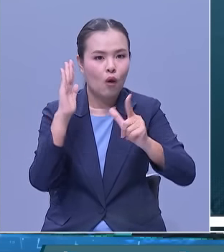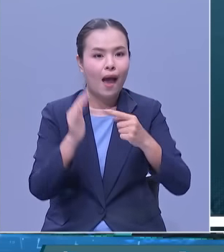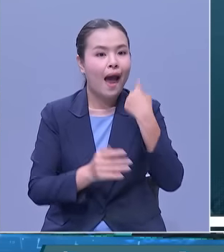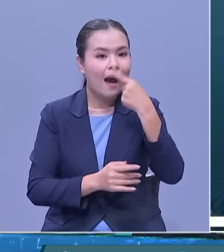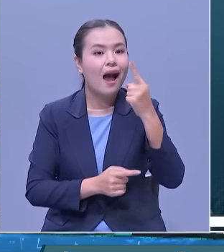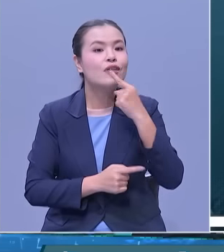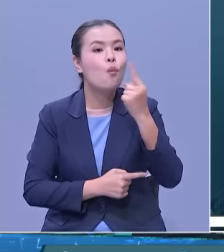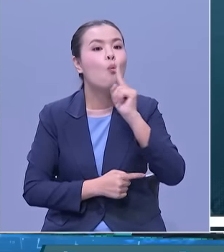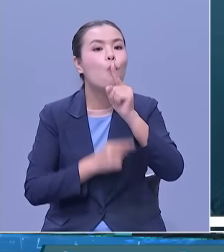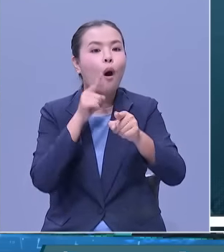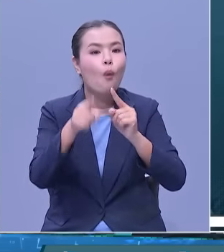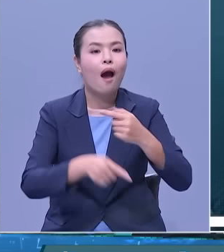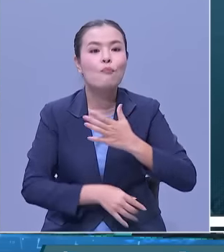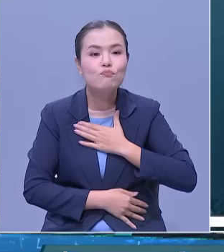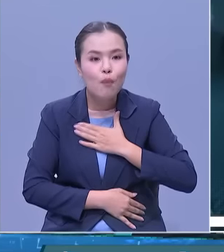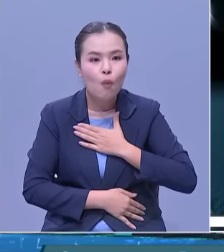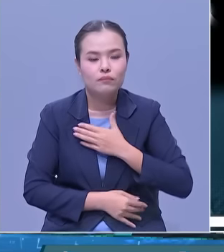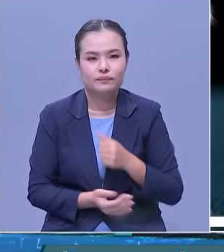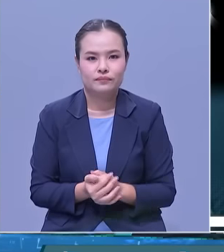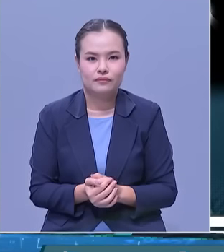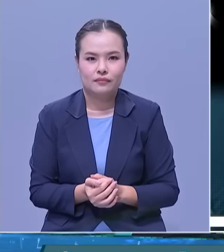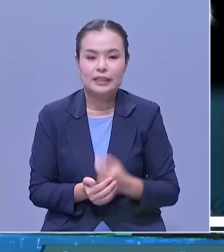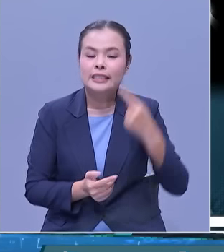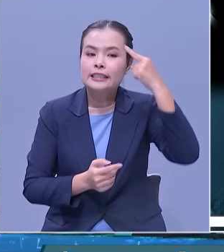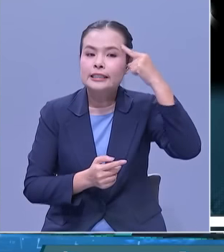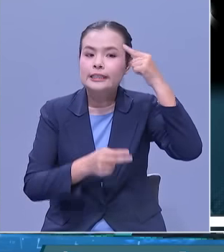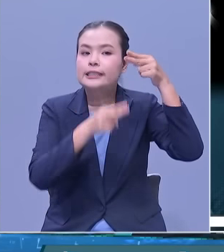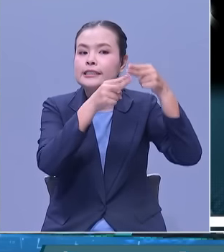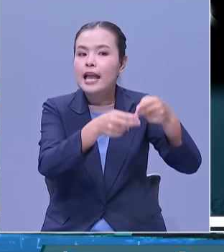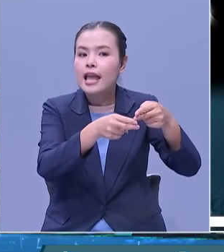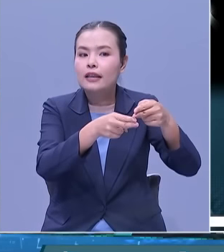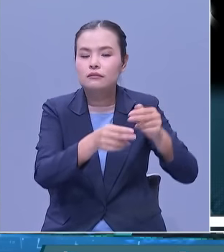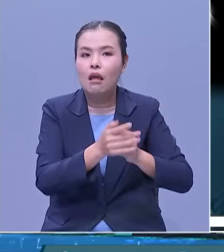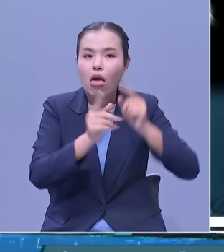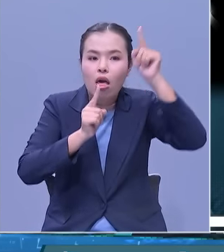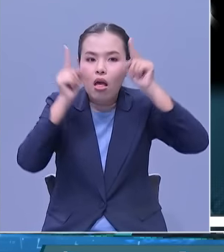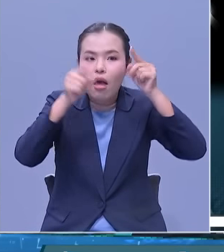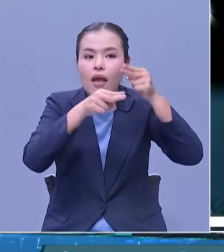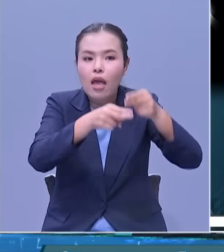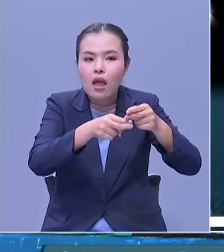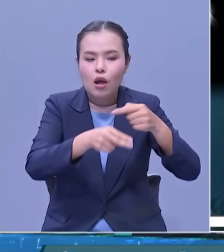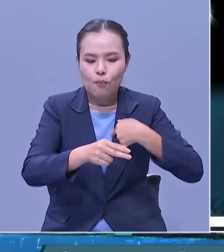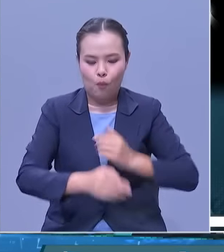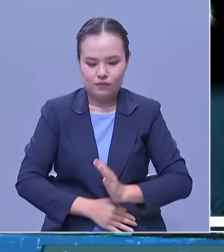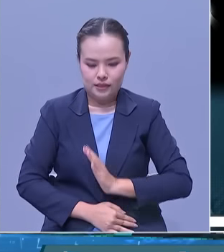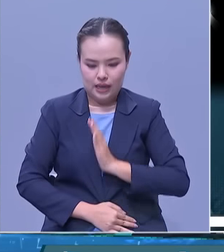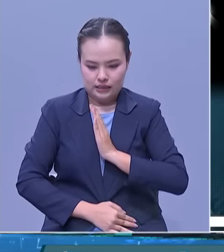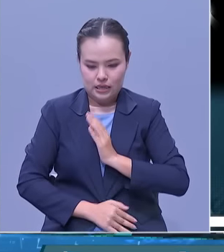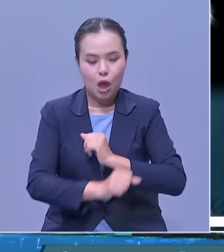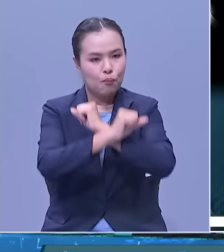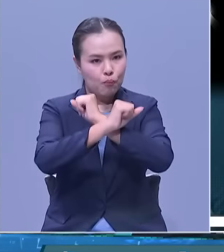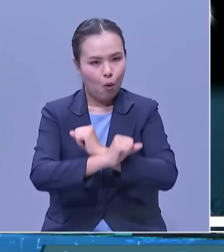ผมโดยติ๊กต่างเองก็ผมก็ต้องปกป้องศักดิ์ศรีผมอะเอา